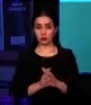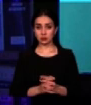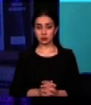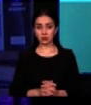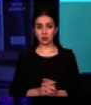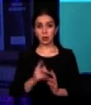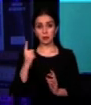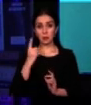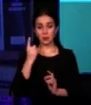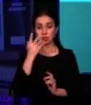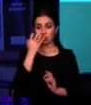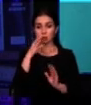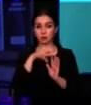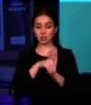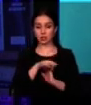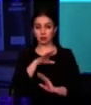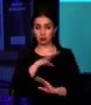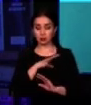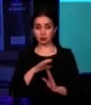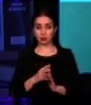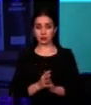Xo'p, birinchi rasmni kiritdik.